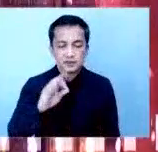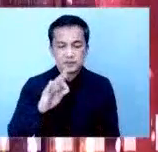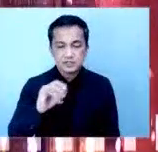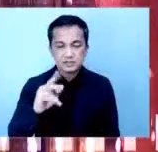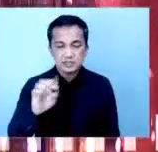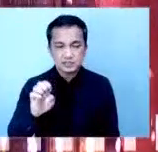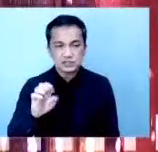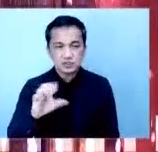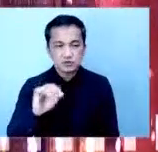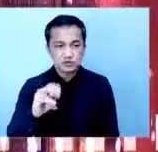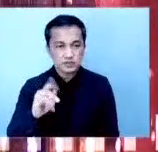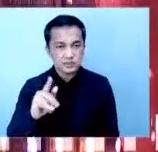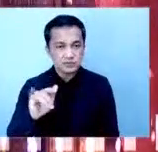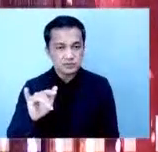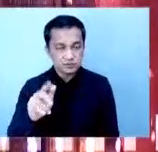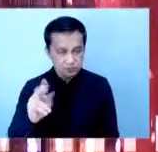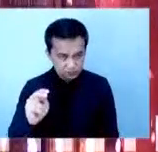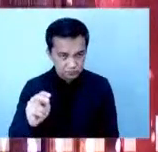po.